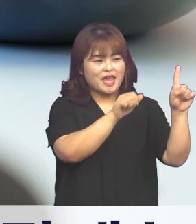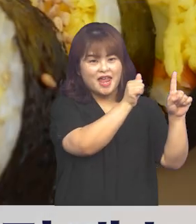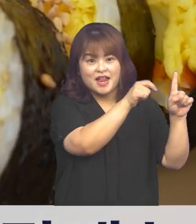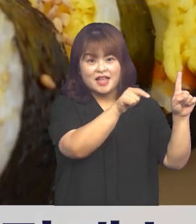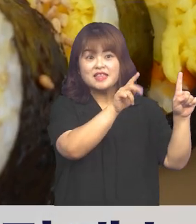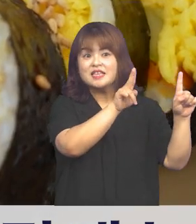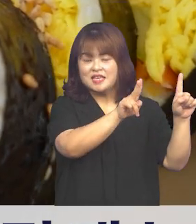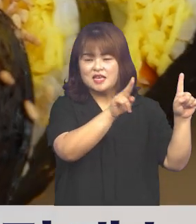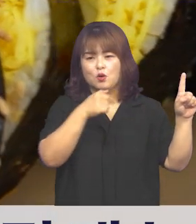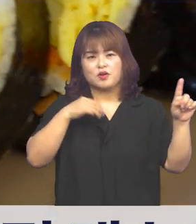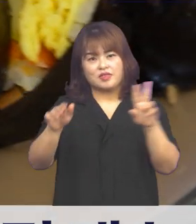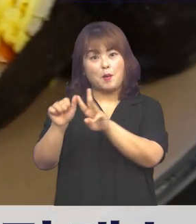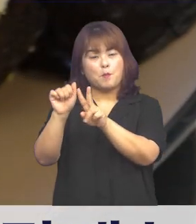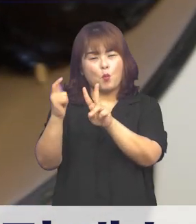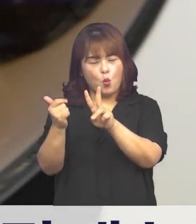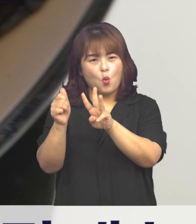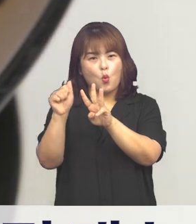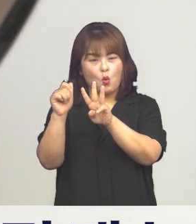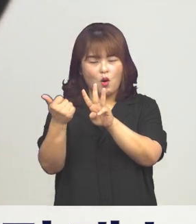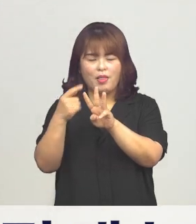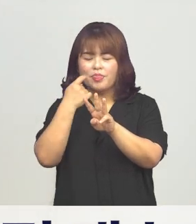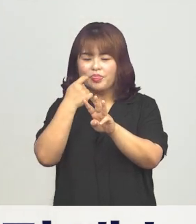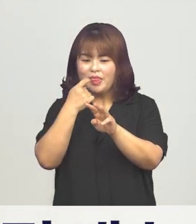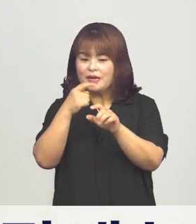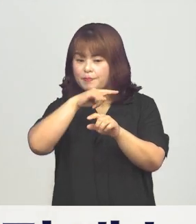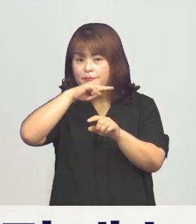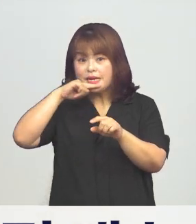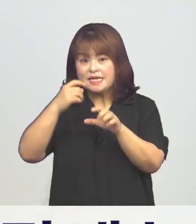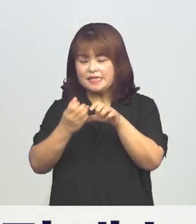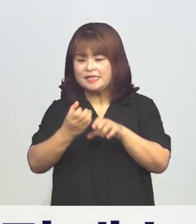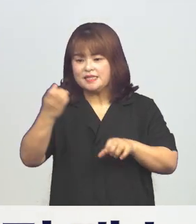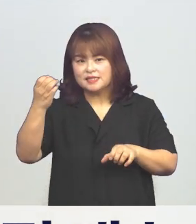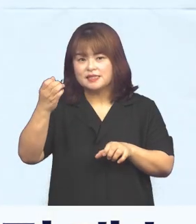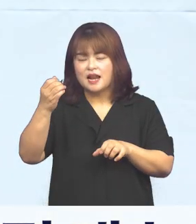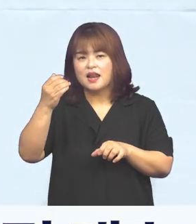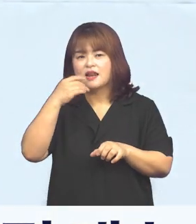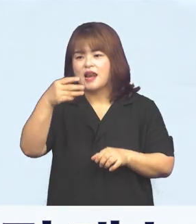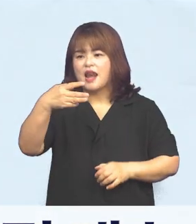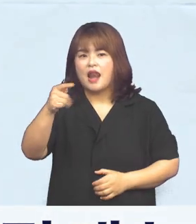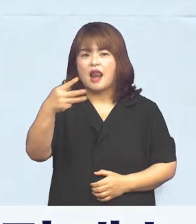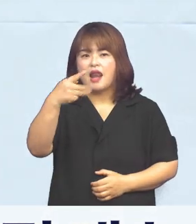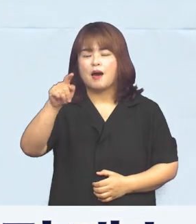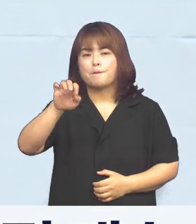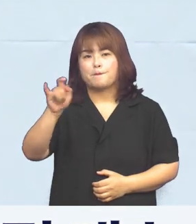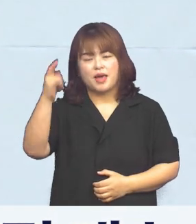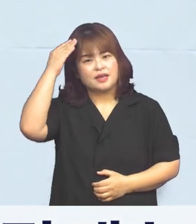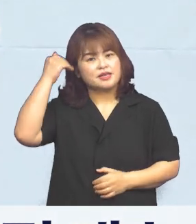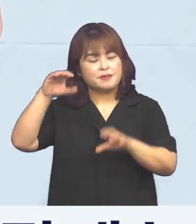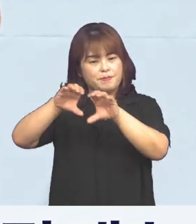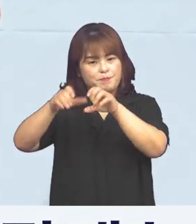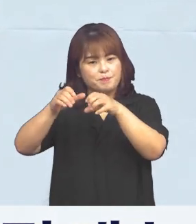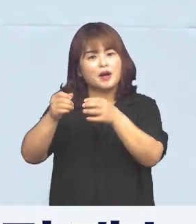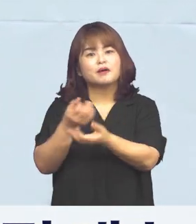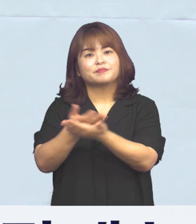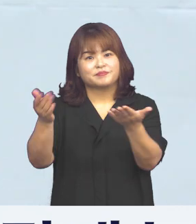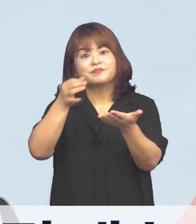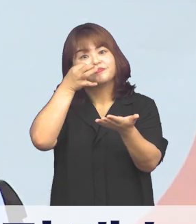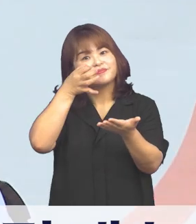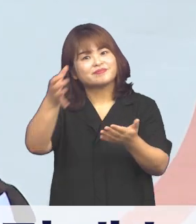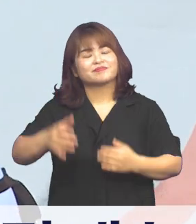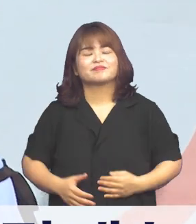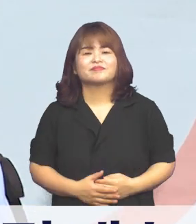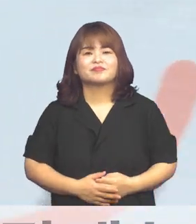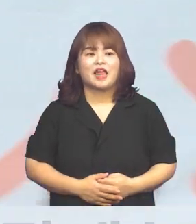외에 3호점에서는 당근라페김밥을 개발해 판매합니다. 이 시장은 3호점의 성공을 기원하며 황금돼지